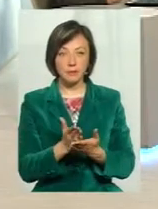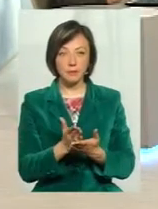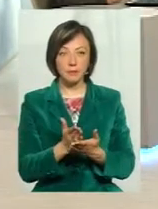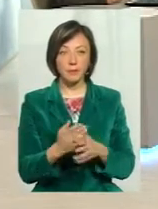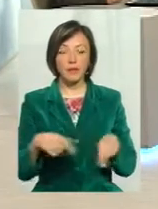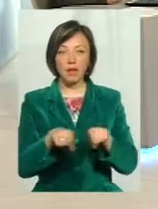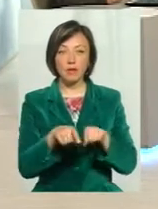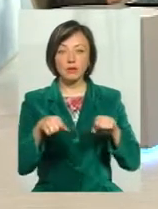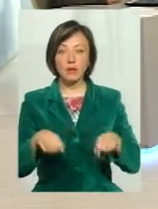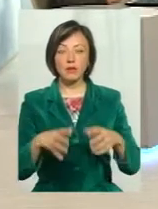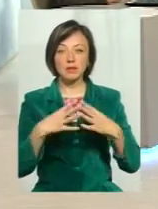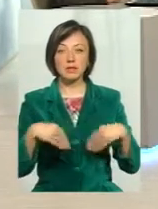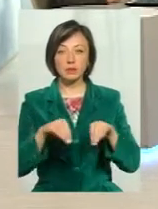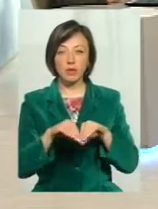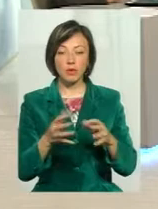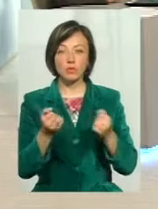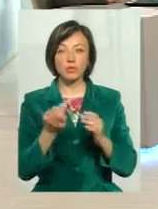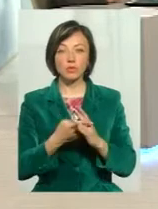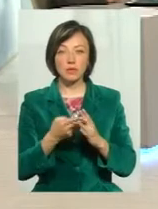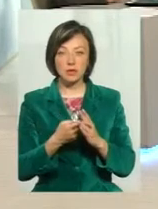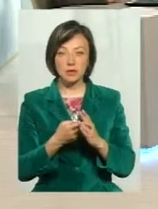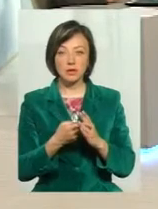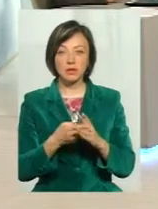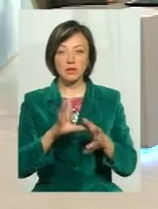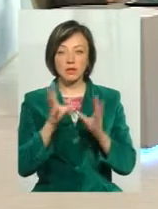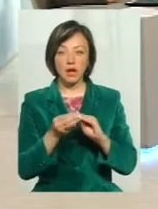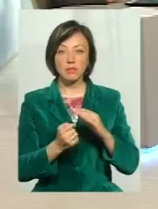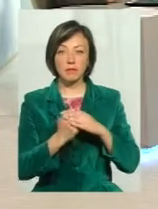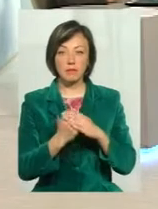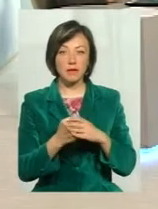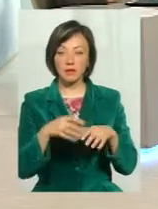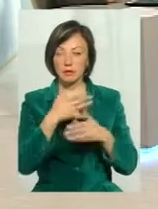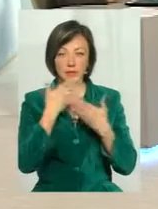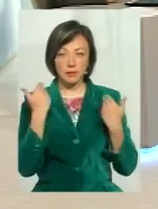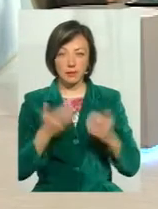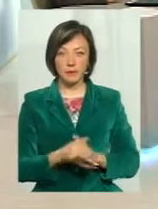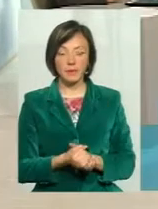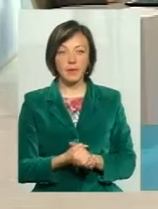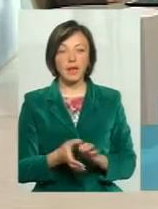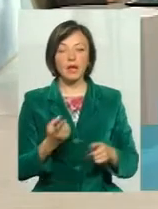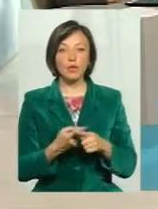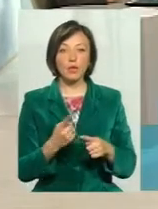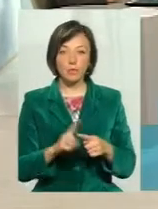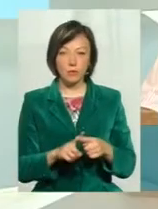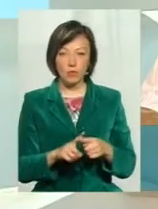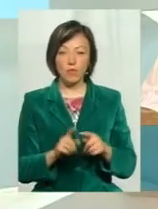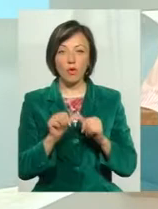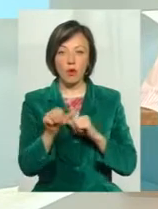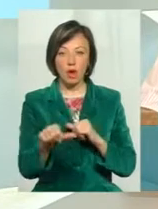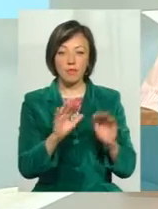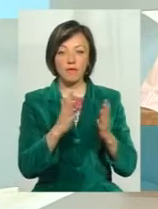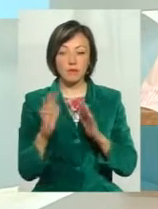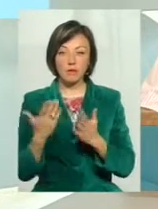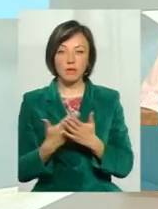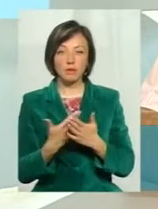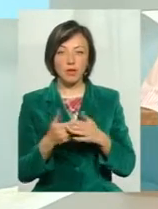право такі сім'ї отримати субсидію на загальних підставах мати не будуть. Тому, але в окремих випадках,